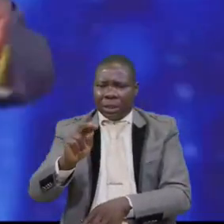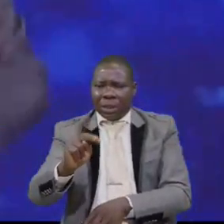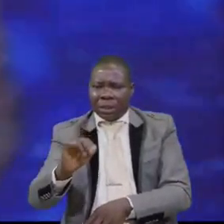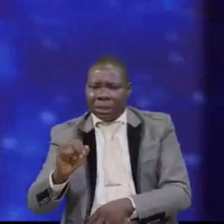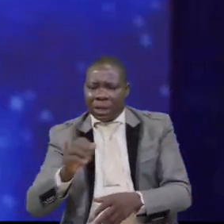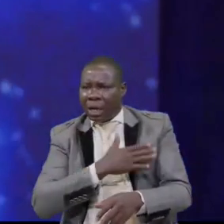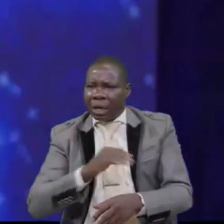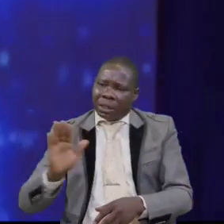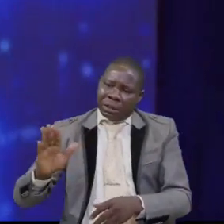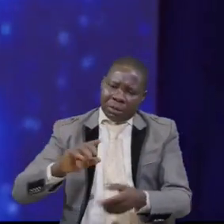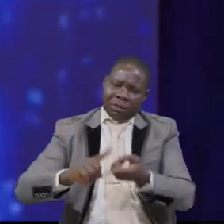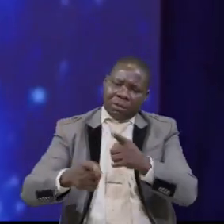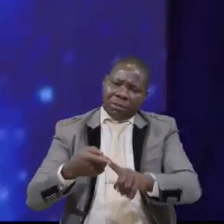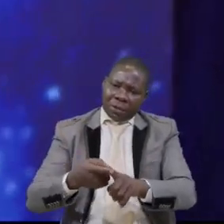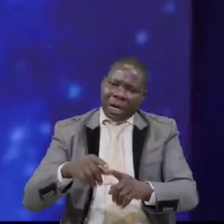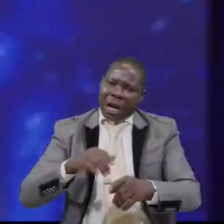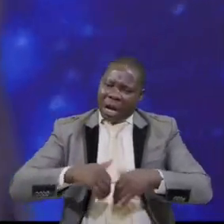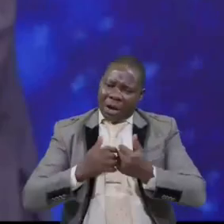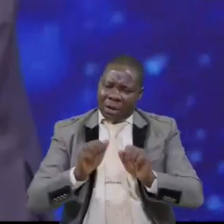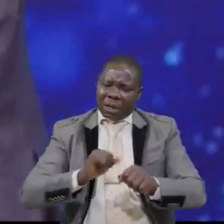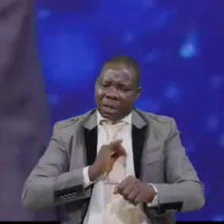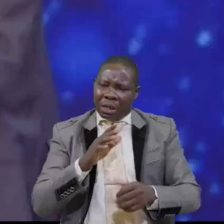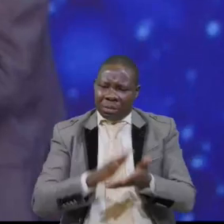devenir 10 fois supérieur, plus fort?